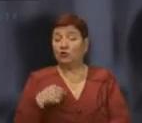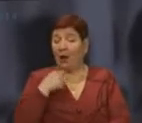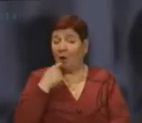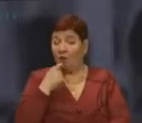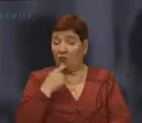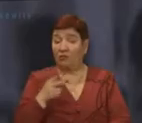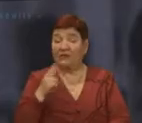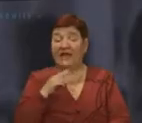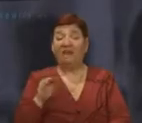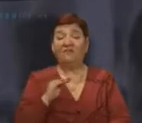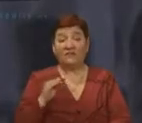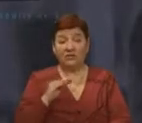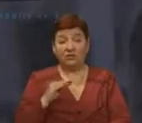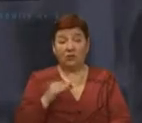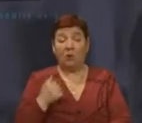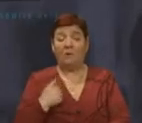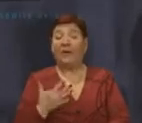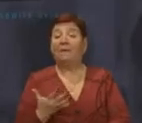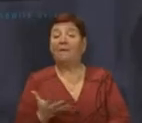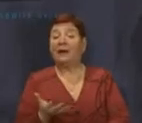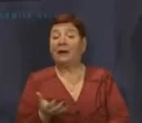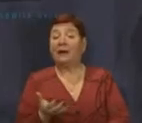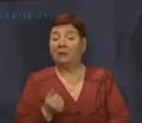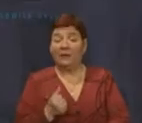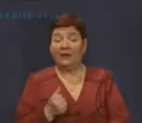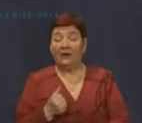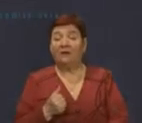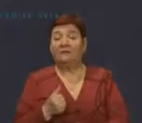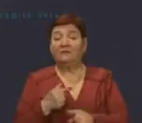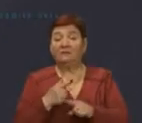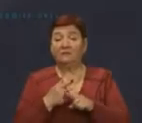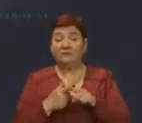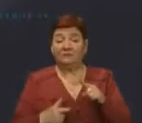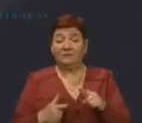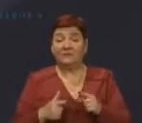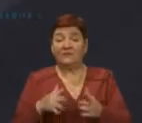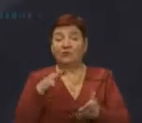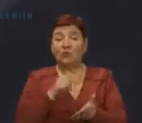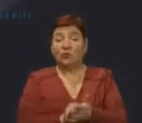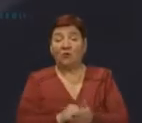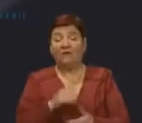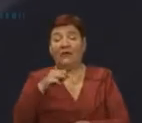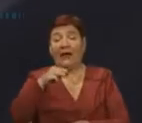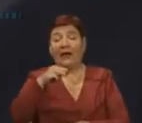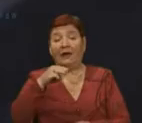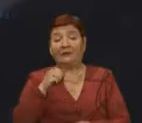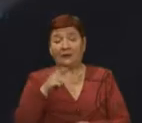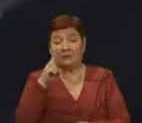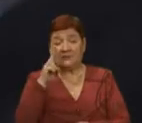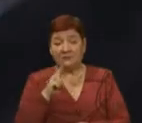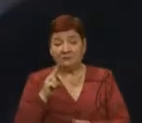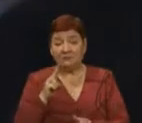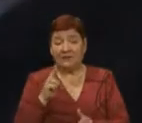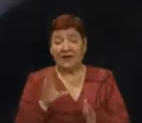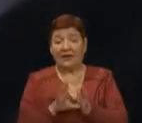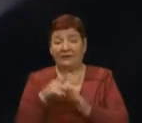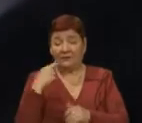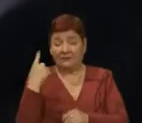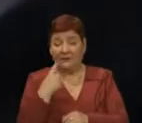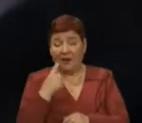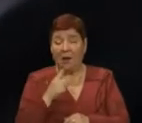де фізично, наприклад, беремо Ахтирку, фізично зруйнована ТЕЦ, беремо ту ж саму